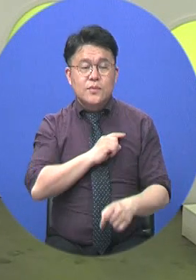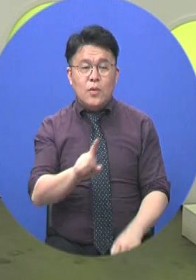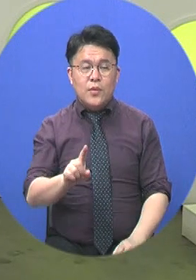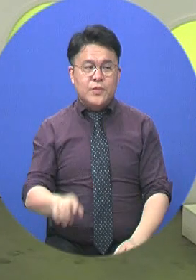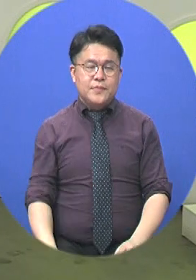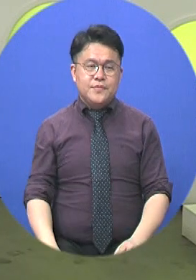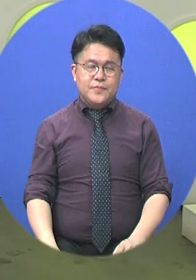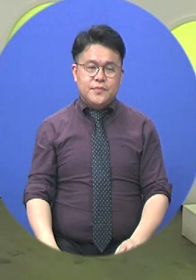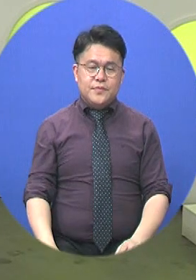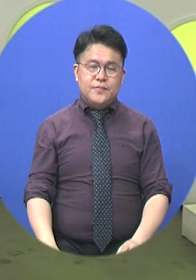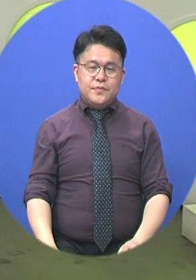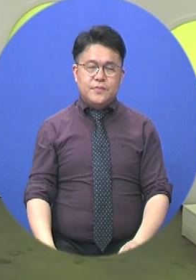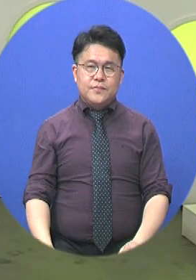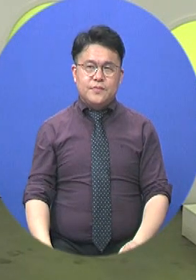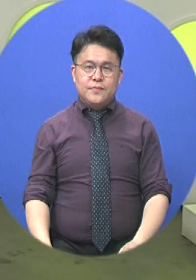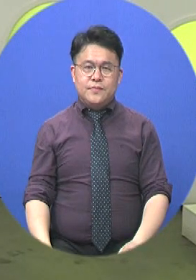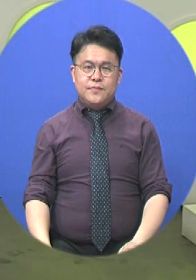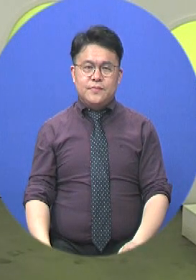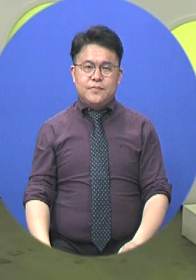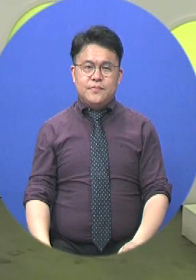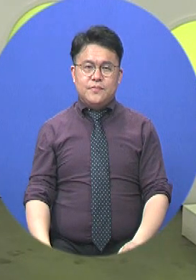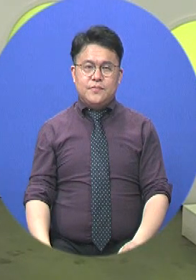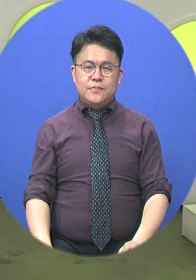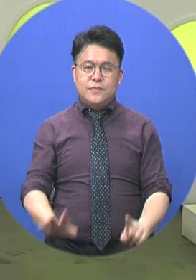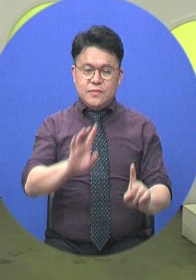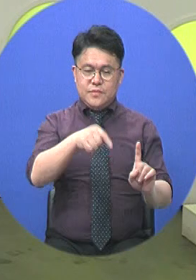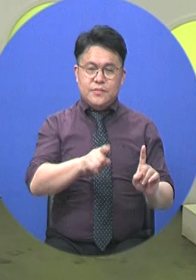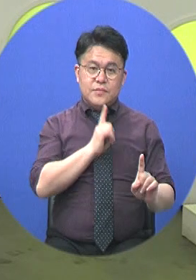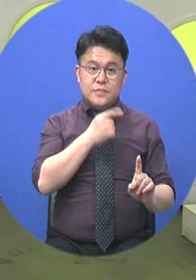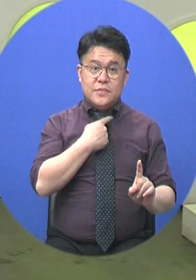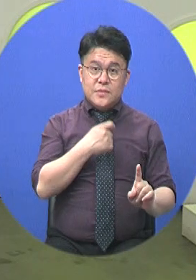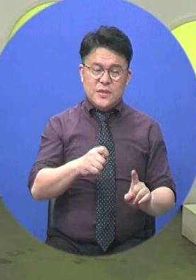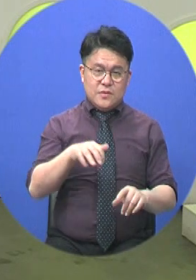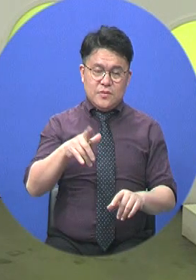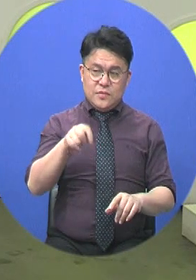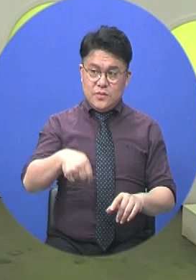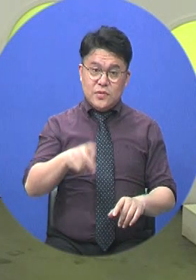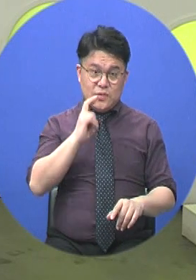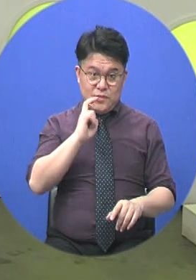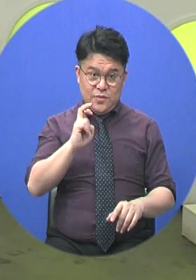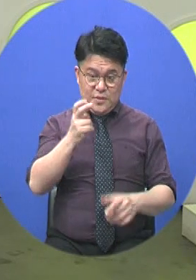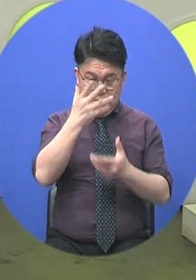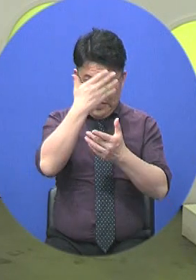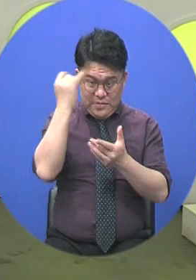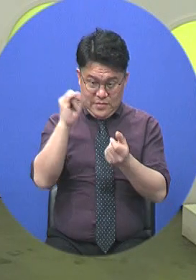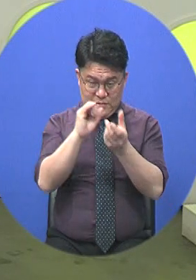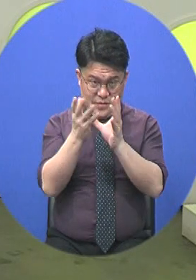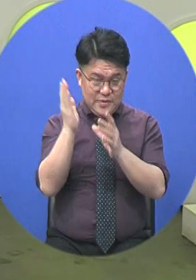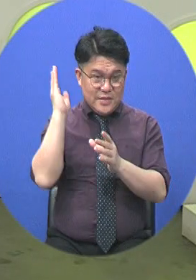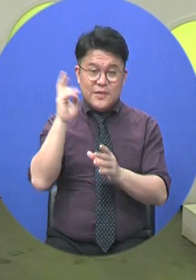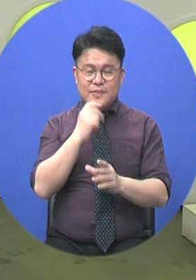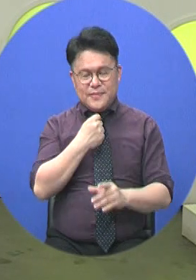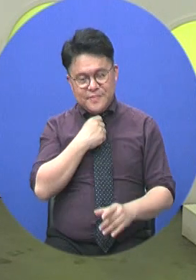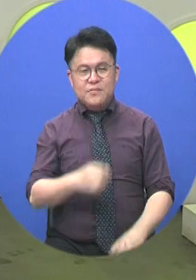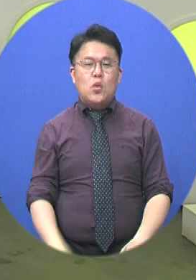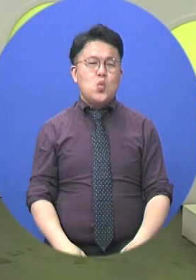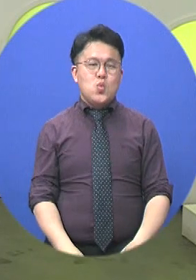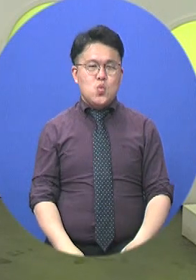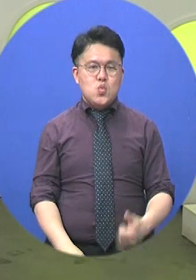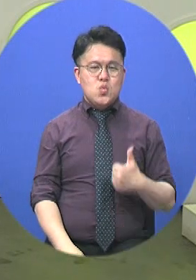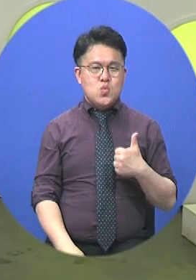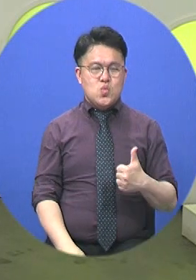좀 알려주시겠어요? 1부에 나오셨던 송봉수님의 예. 할 믿고 사연 아,